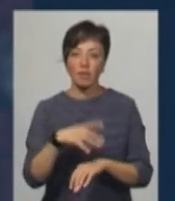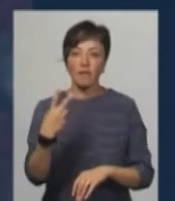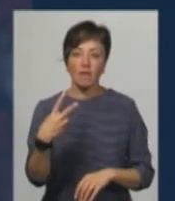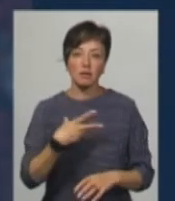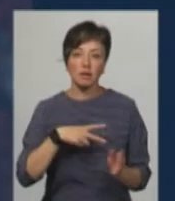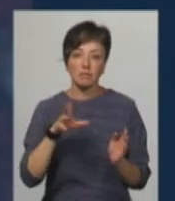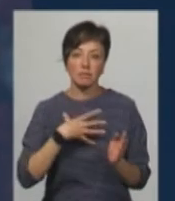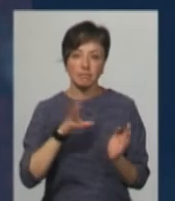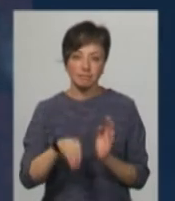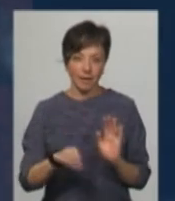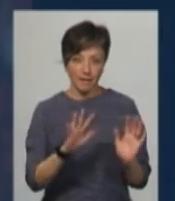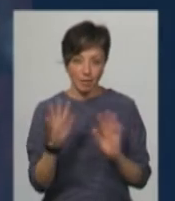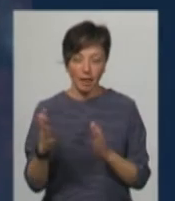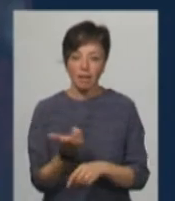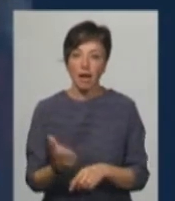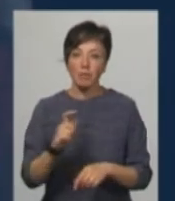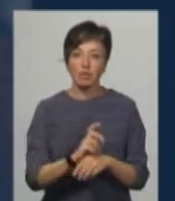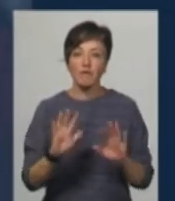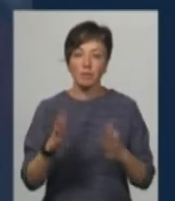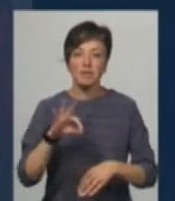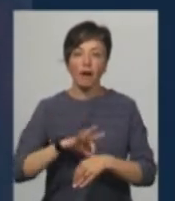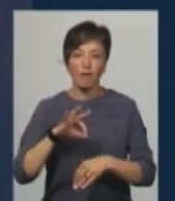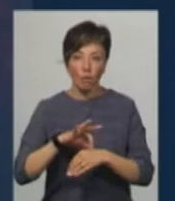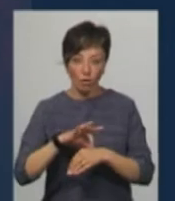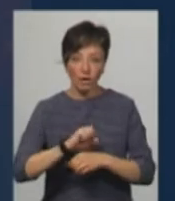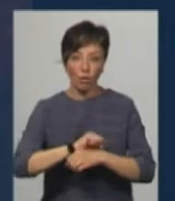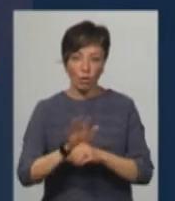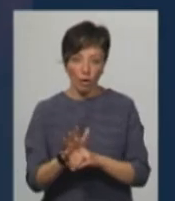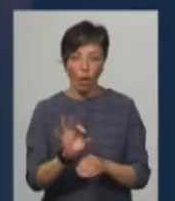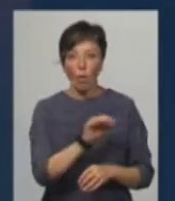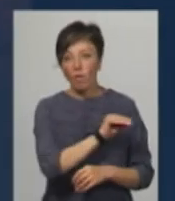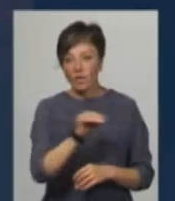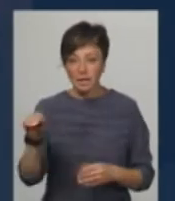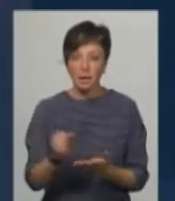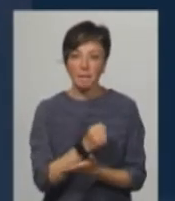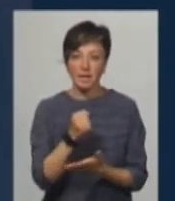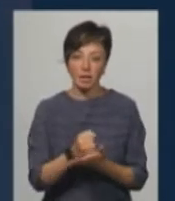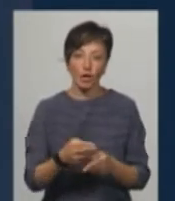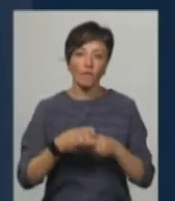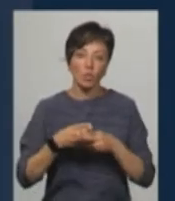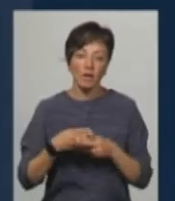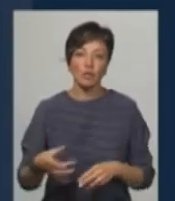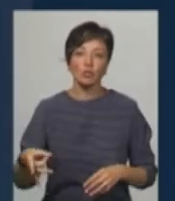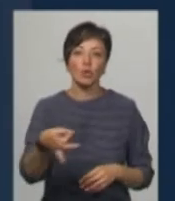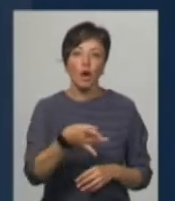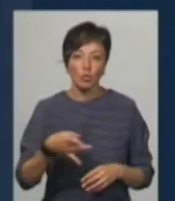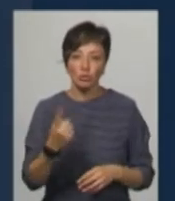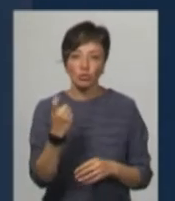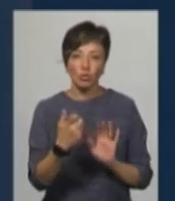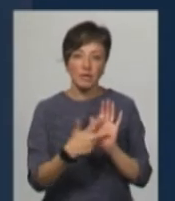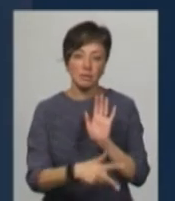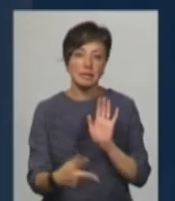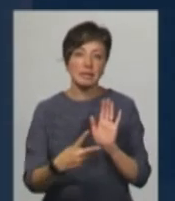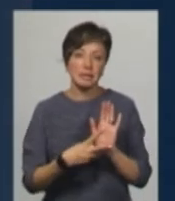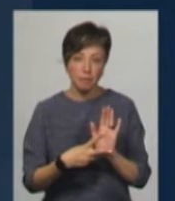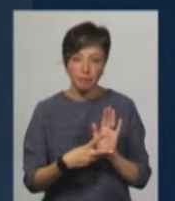20 летальних випадків. Найбільше випадків захворювання на COVID-19 офіційно підтверджено в Дунаєвецькому районі –